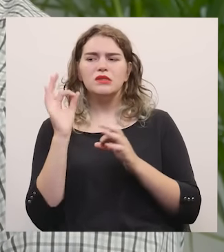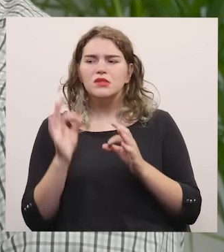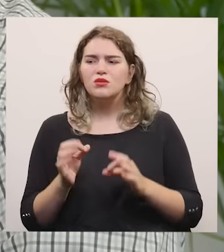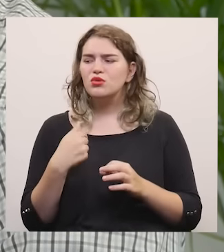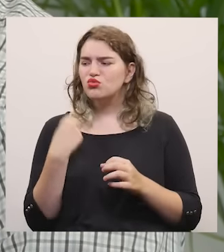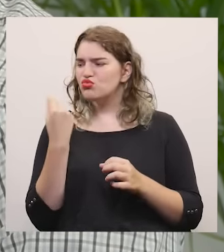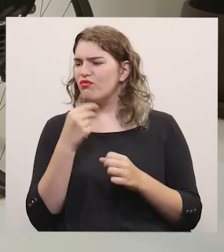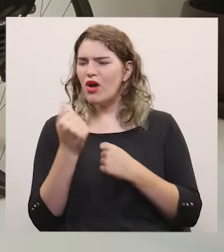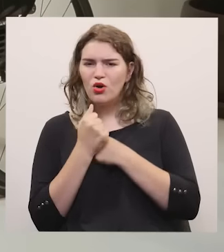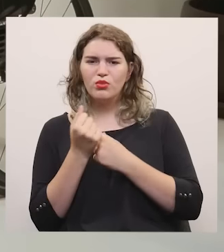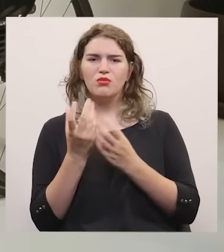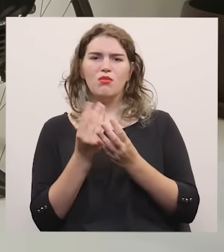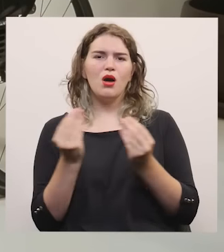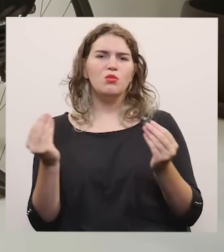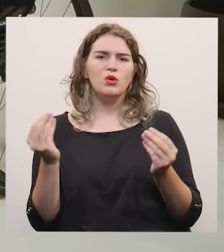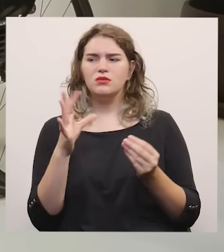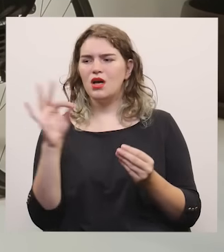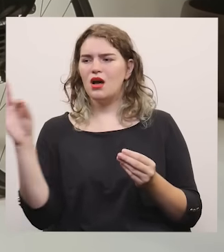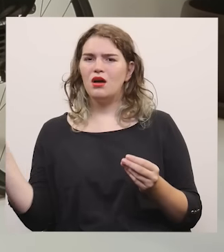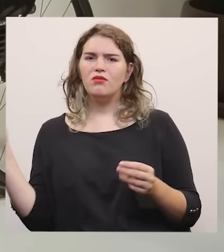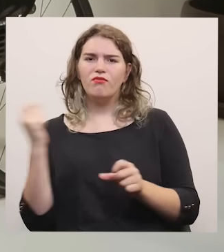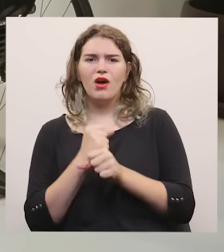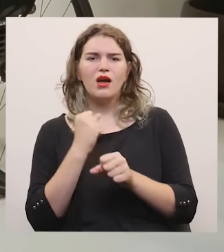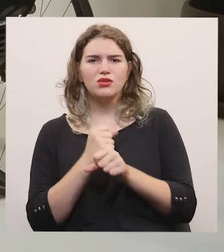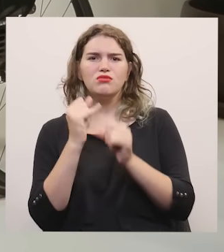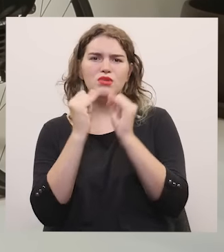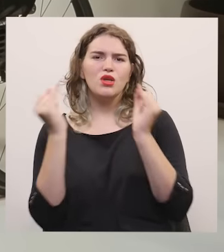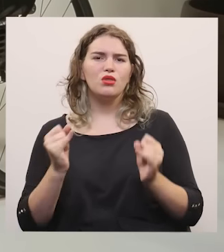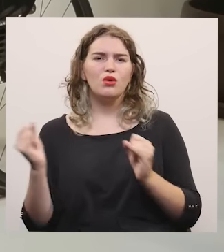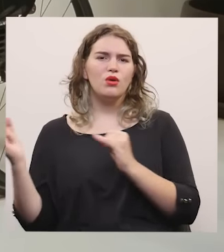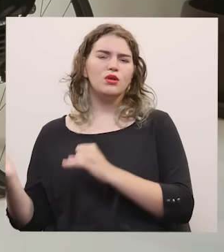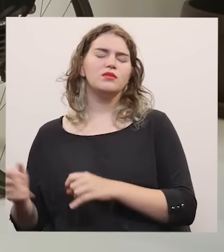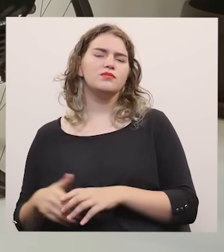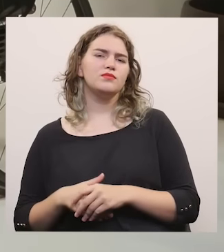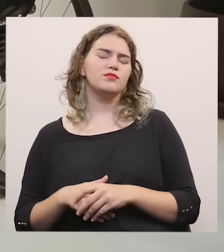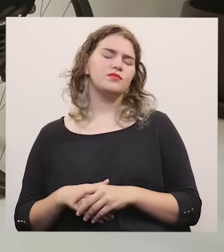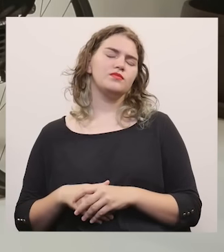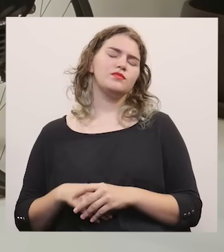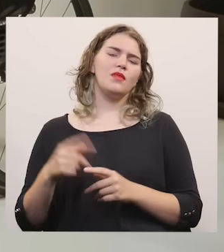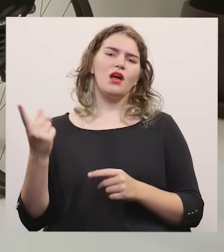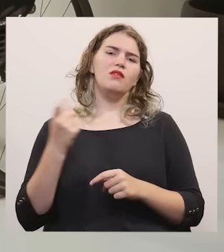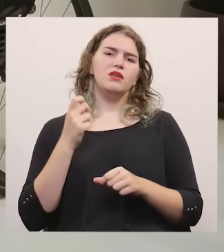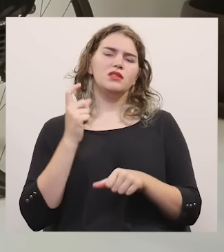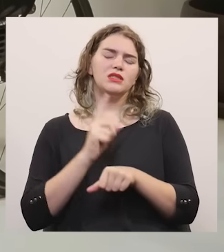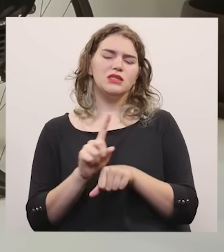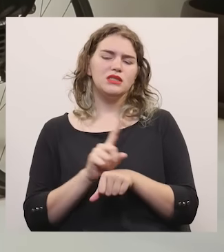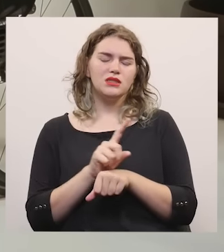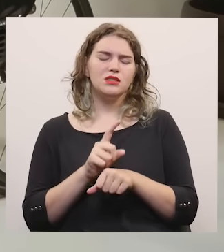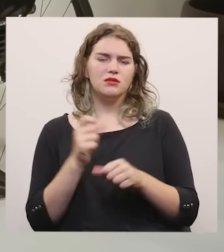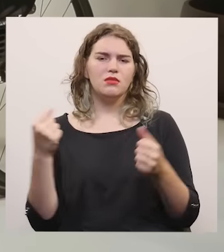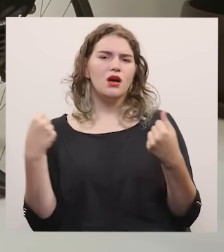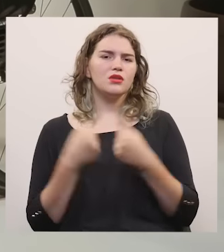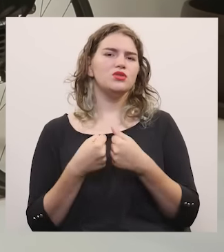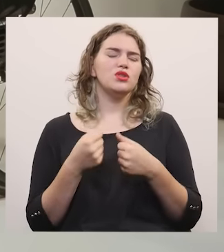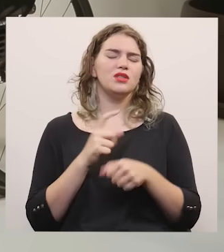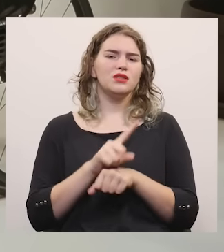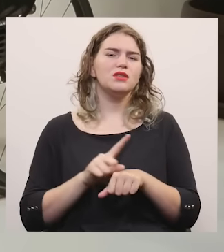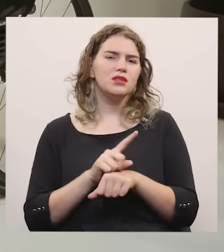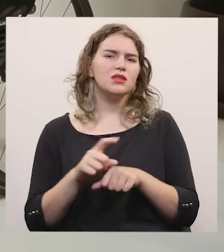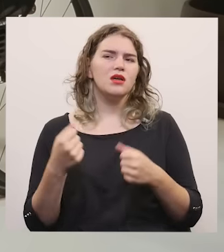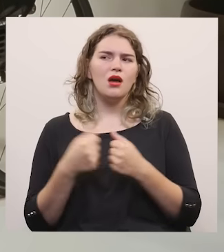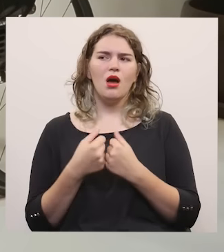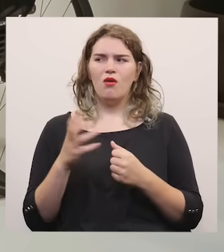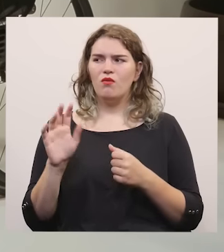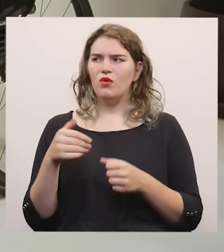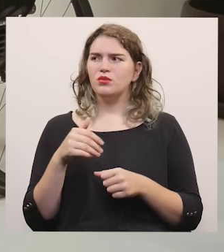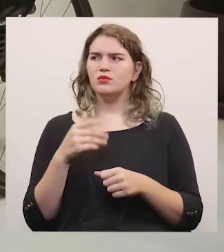siguranță în viața asta vom găsi să adorăm cu totul și cu totul altceva. Ne facem Dumnezeu. Da. A venit accidentul. A venit accidentul. În momentul accidentului pentru mine a fost un moment